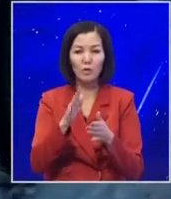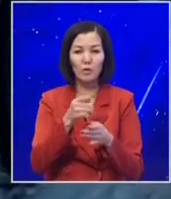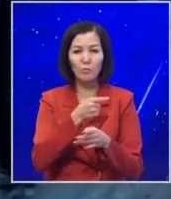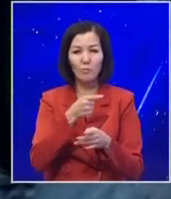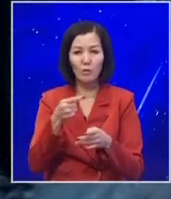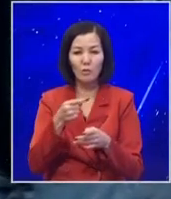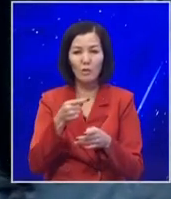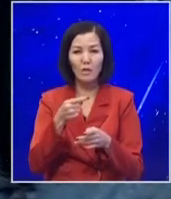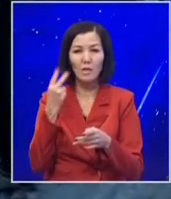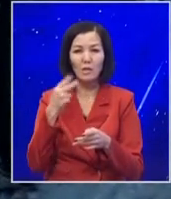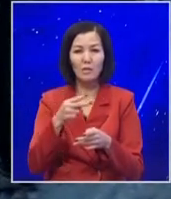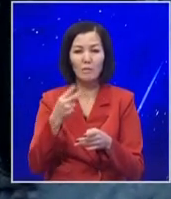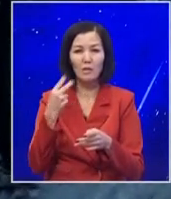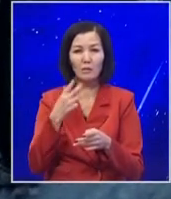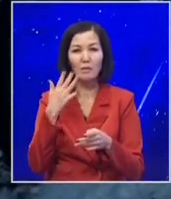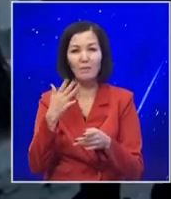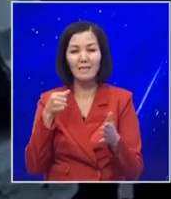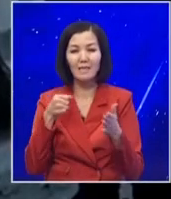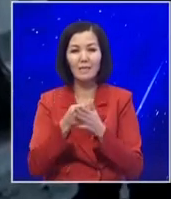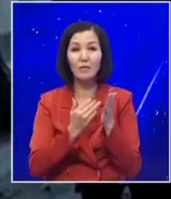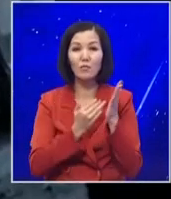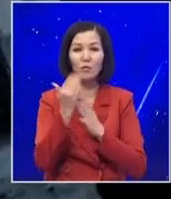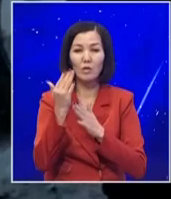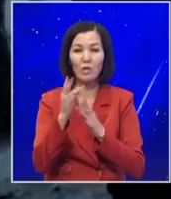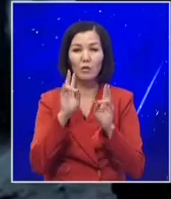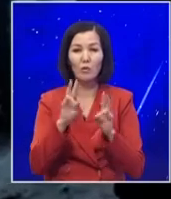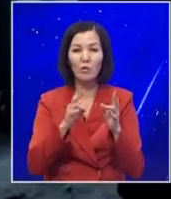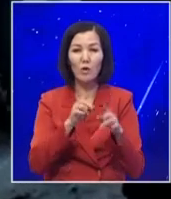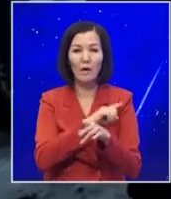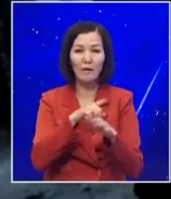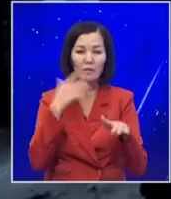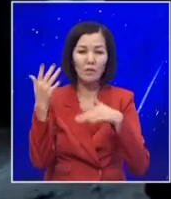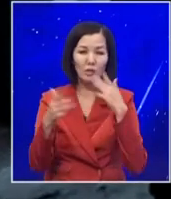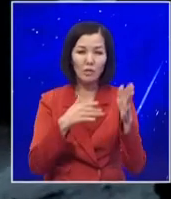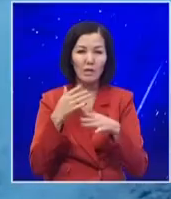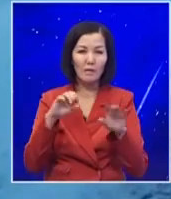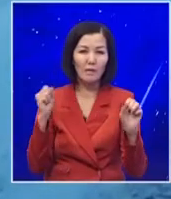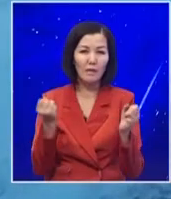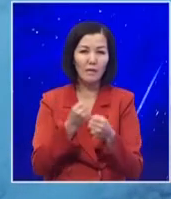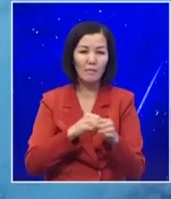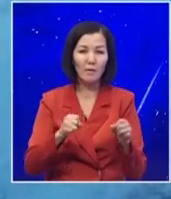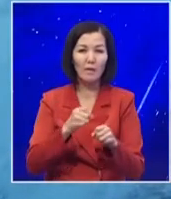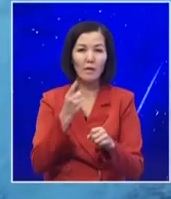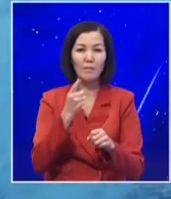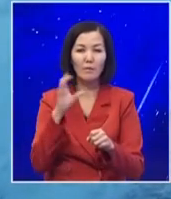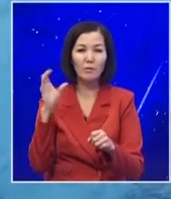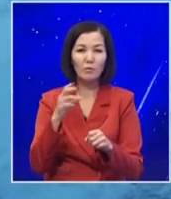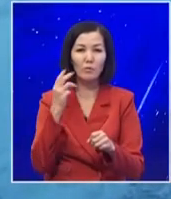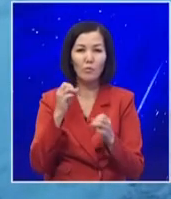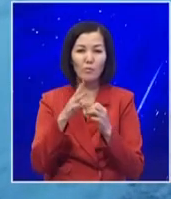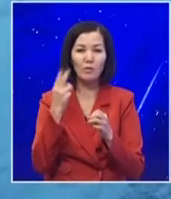бағанасы -20-25 градусқа дейін көтеріледі. Қатты жел тұрады, екпіні секундына 15-20 метр болады дейді